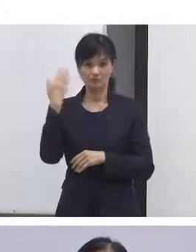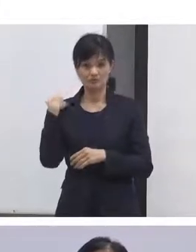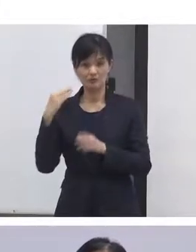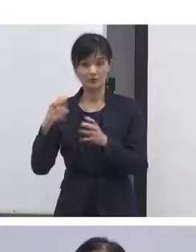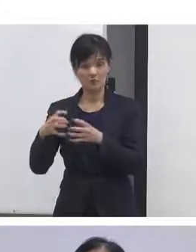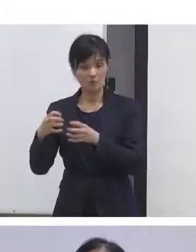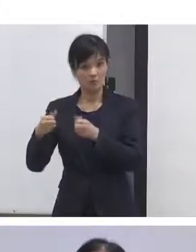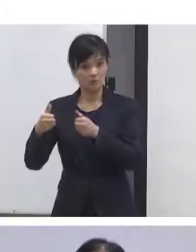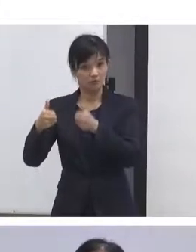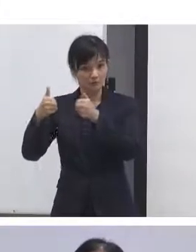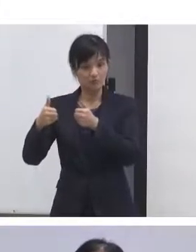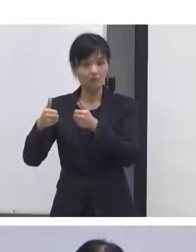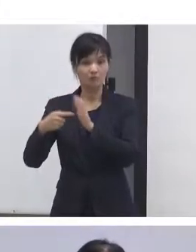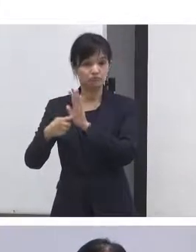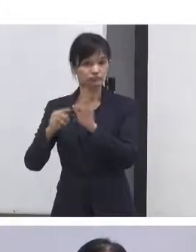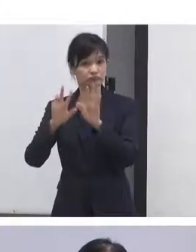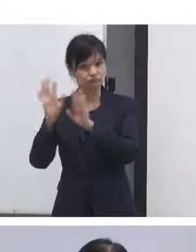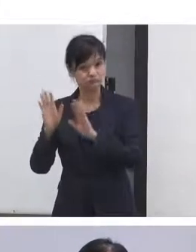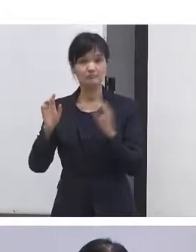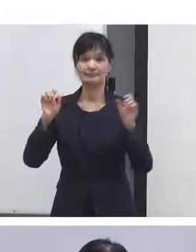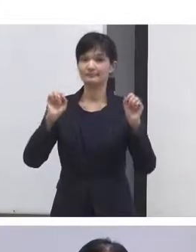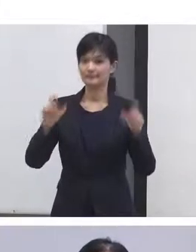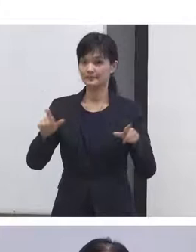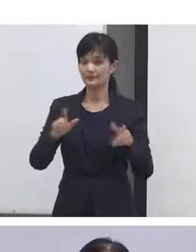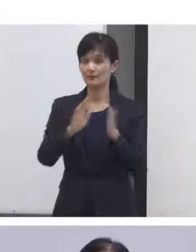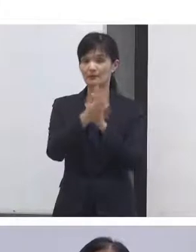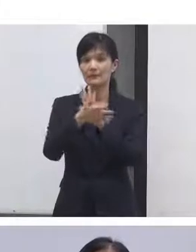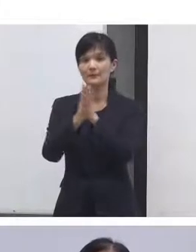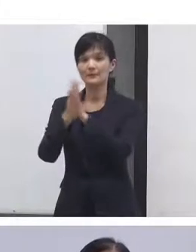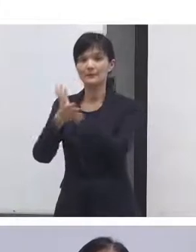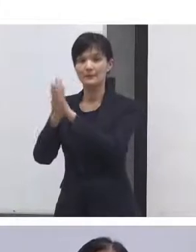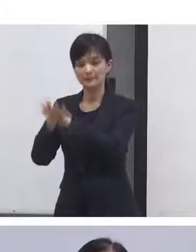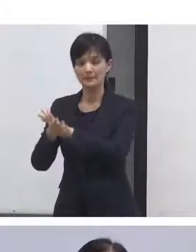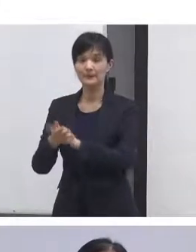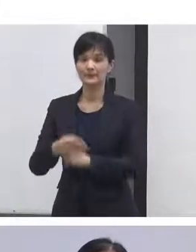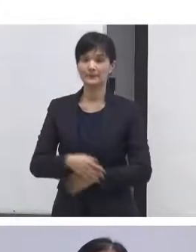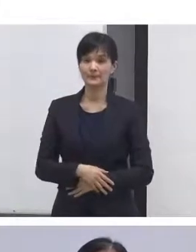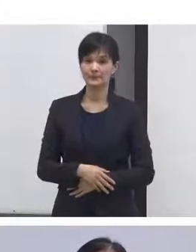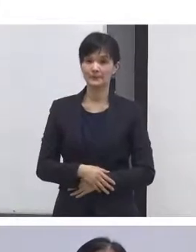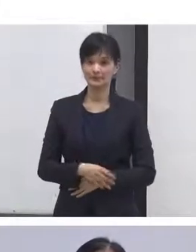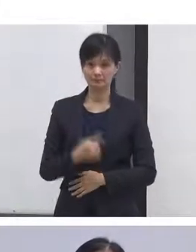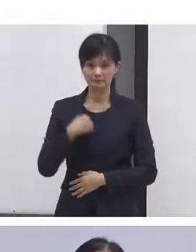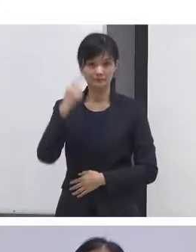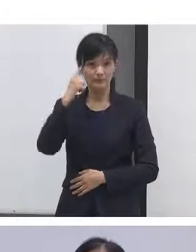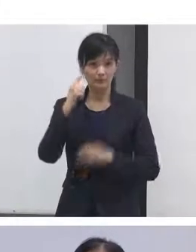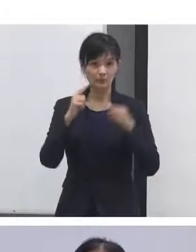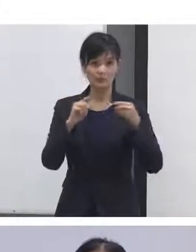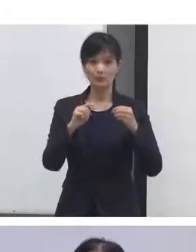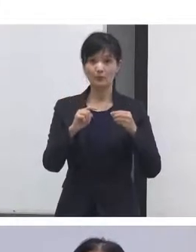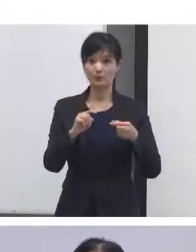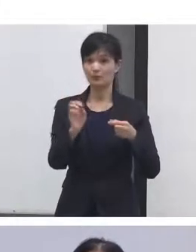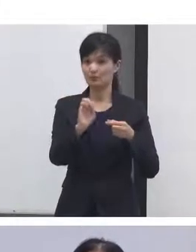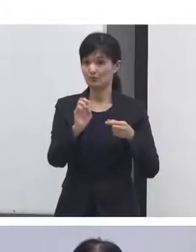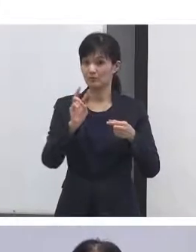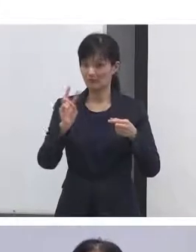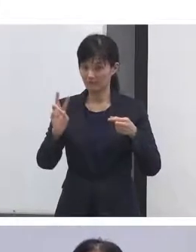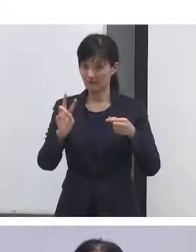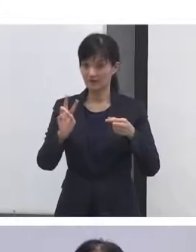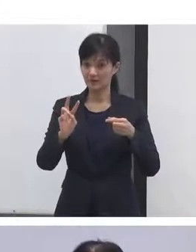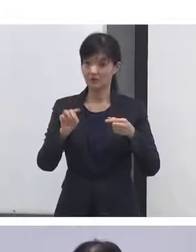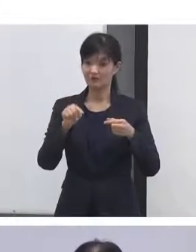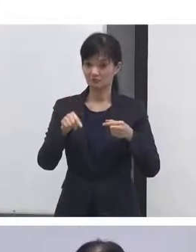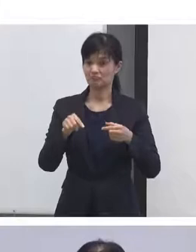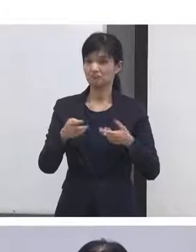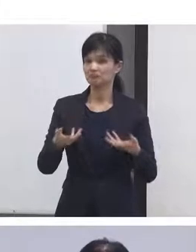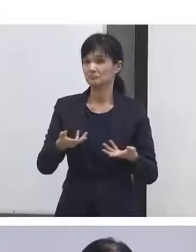机在改变的。所以我从来都觉得，针对居零一的报道很难是精确的，因为就